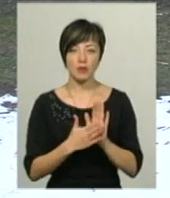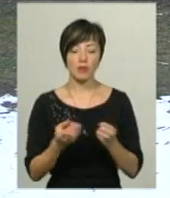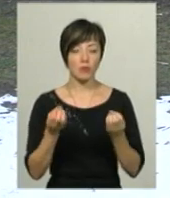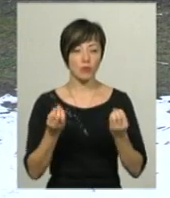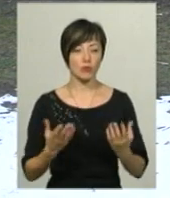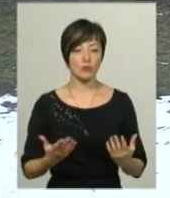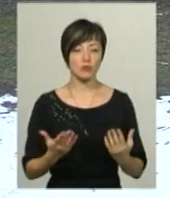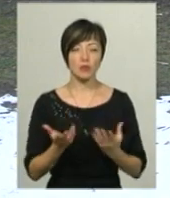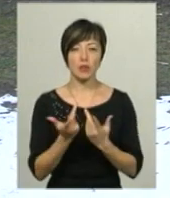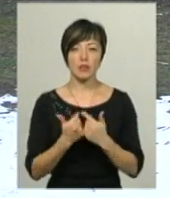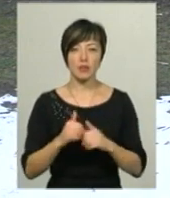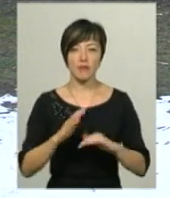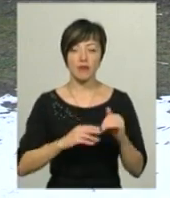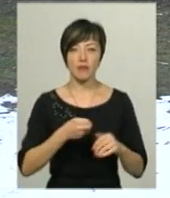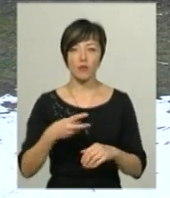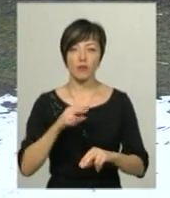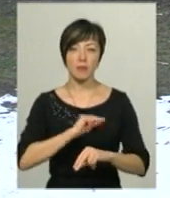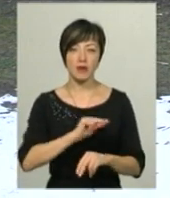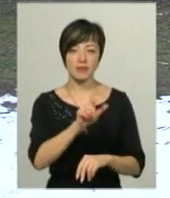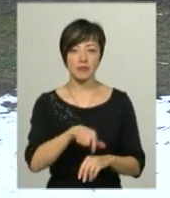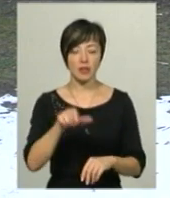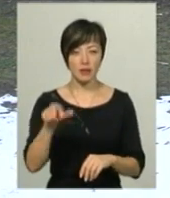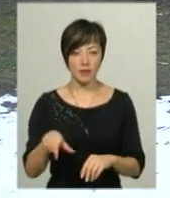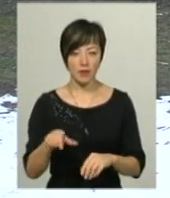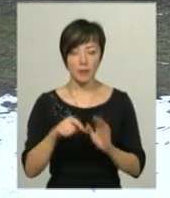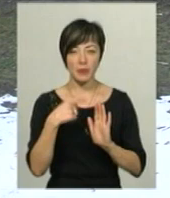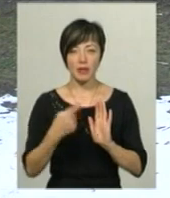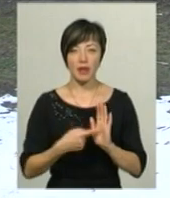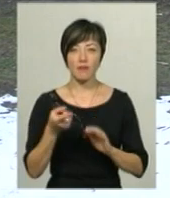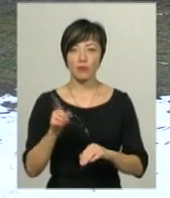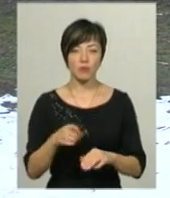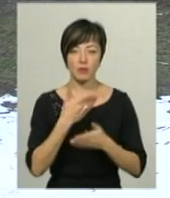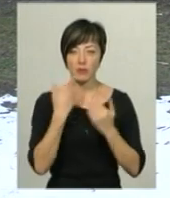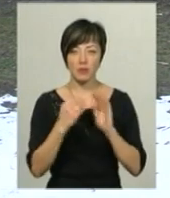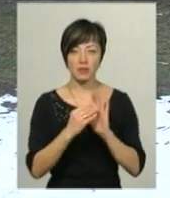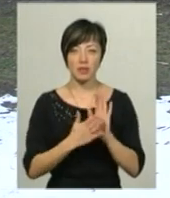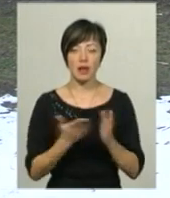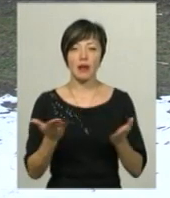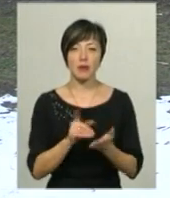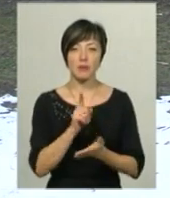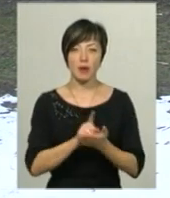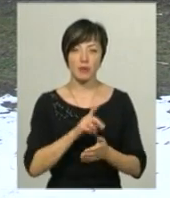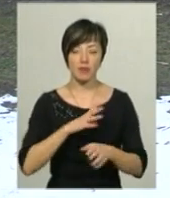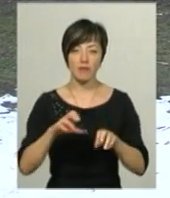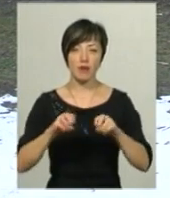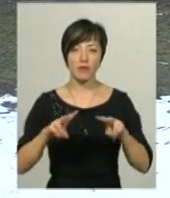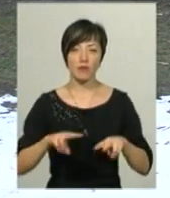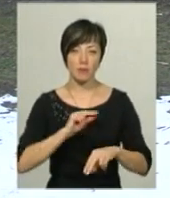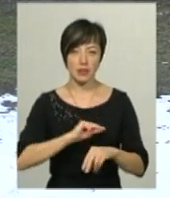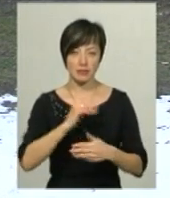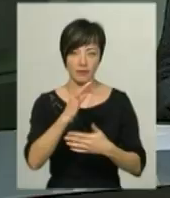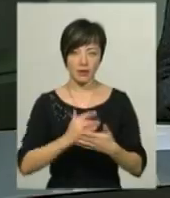просто кількість кваліфікованих працівників. Питання в тому, що він не вказав, які то мають бути кваліфіковані працівники.